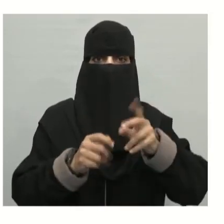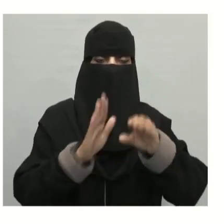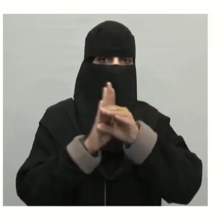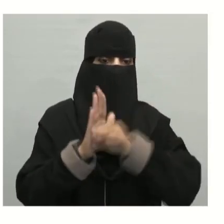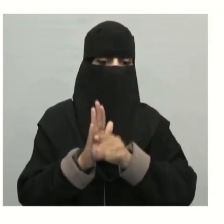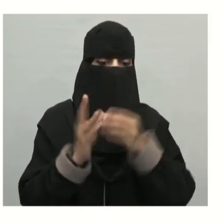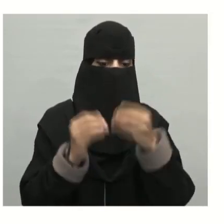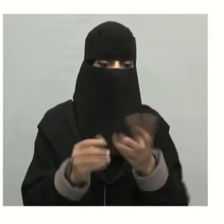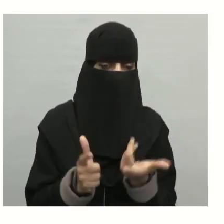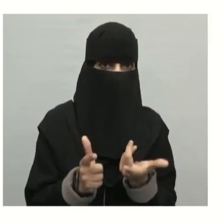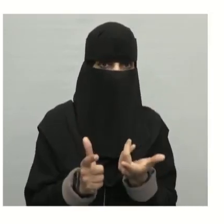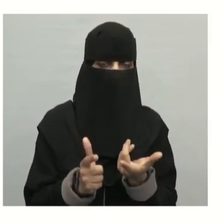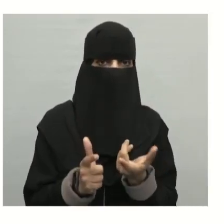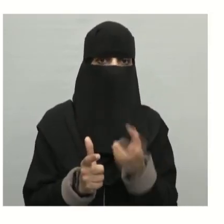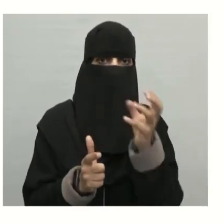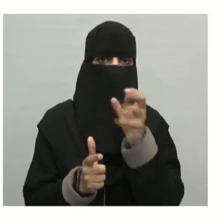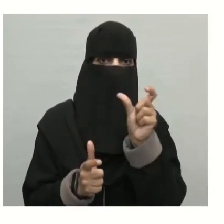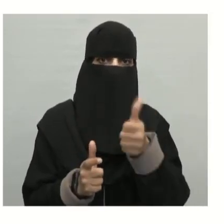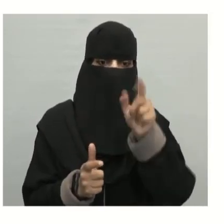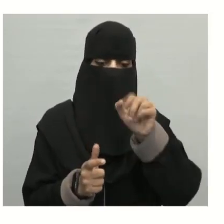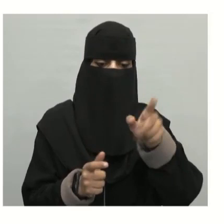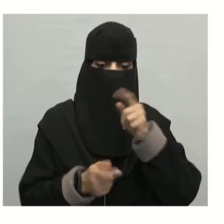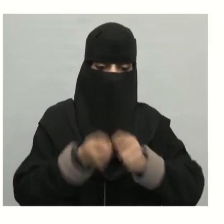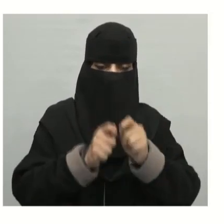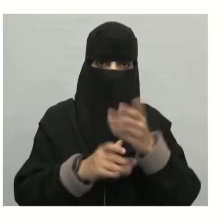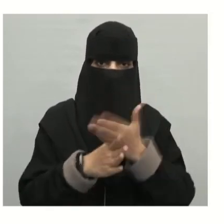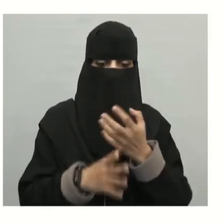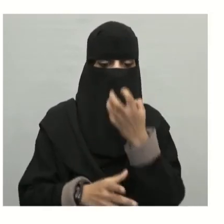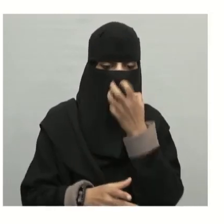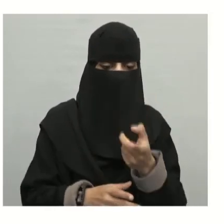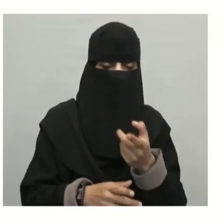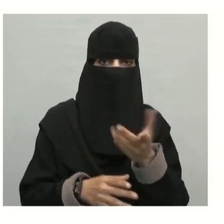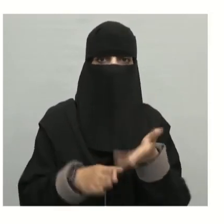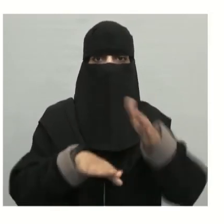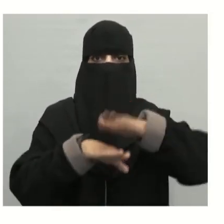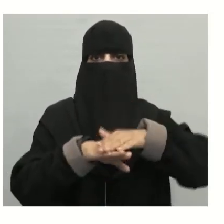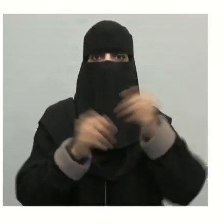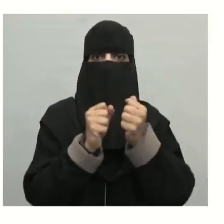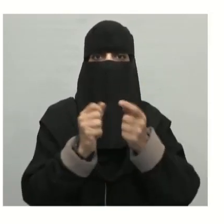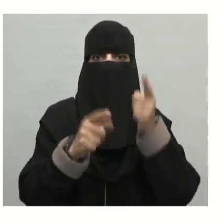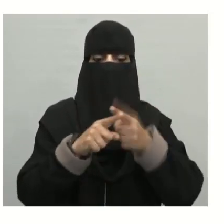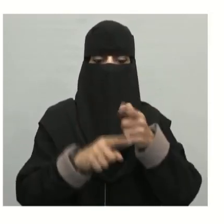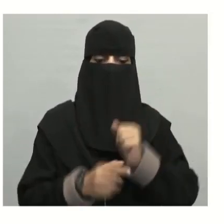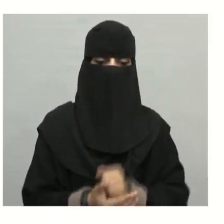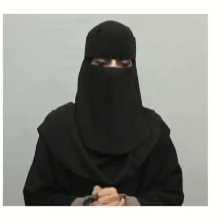الناريه تتكون بسبب الحراره في باطن الارض او بالتبريد السريع فوق الارض